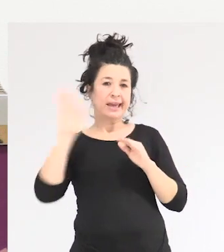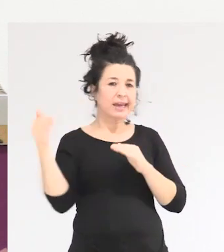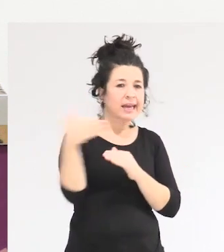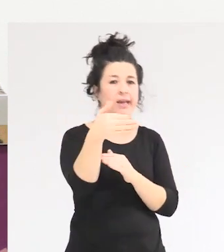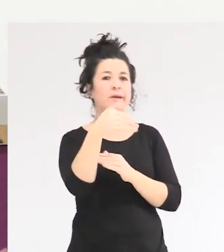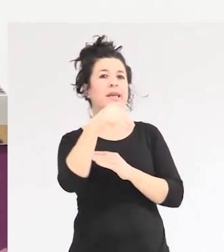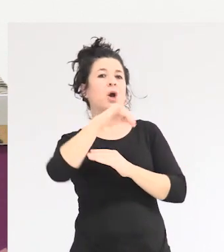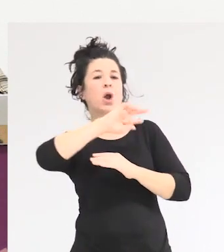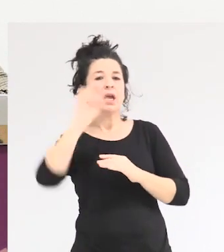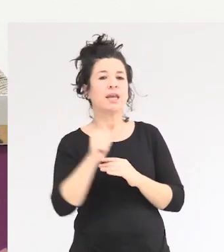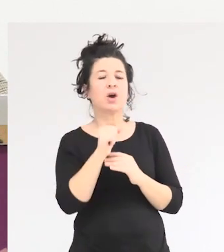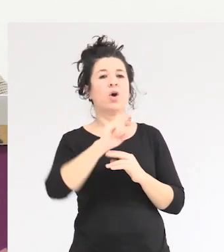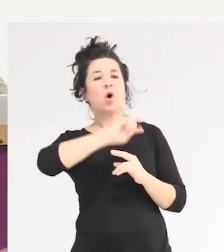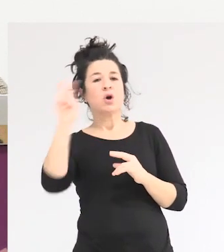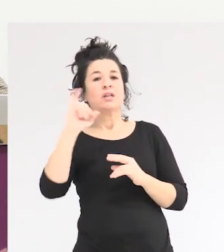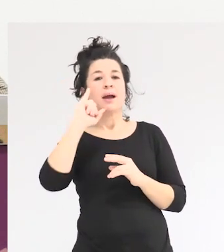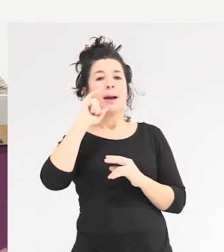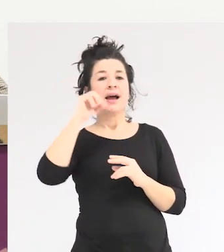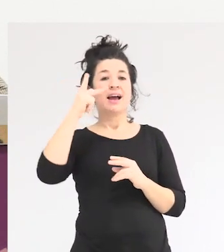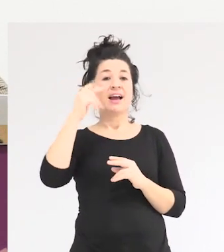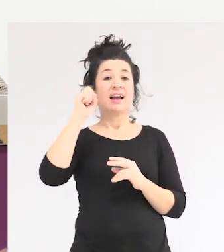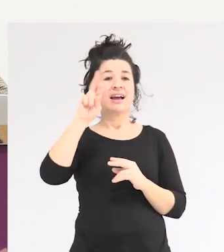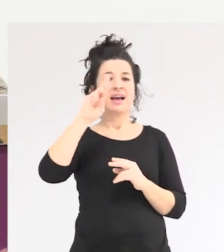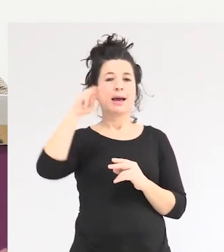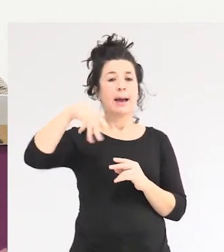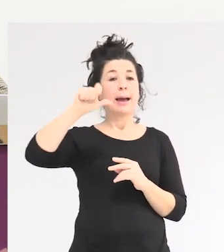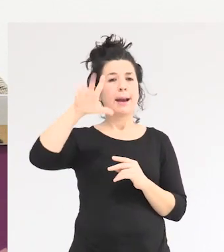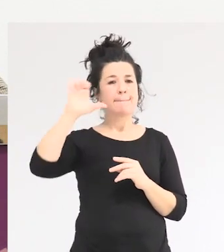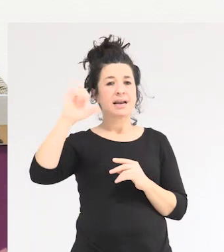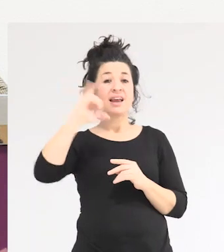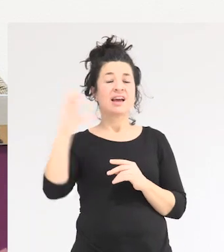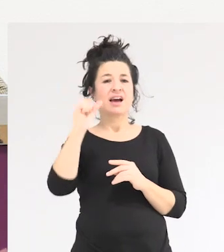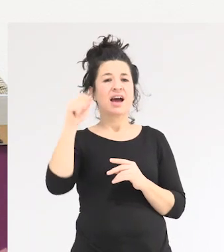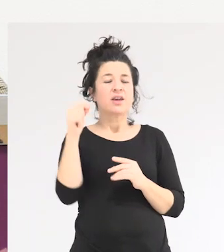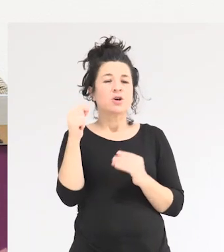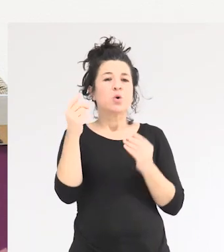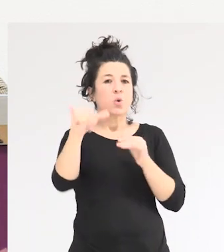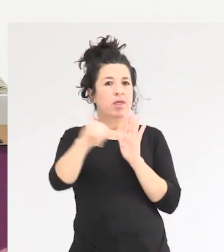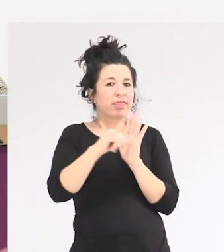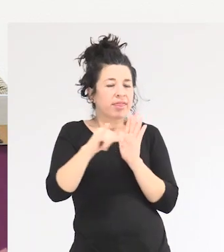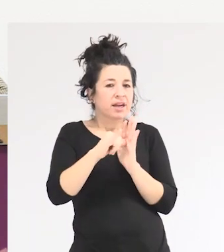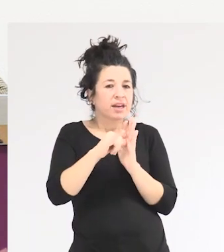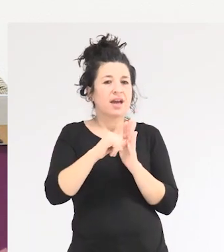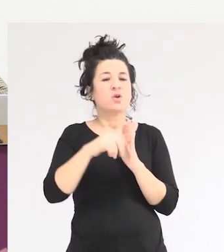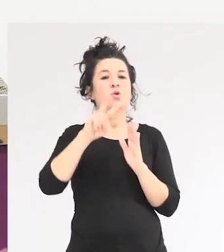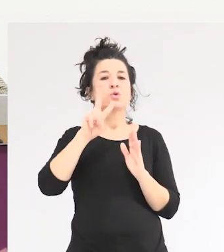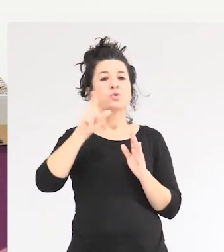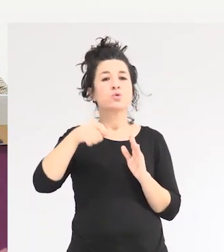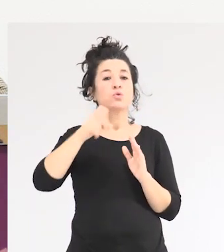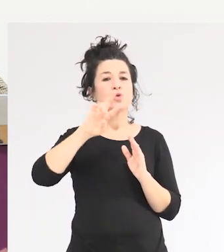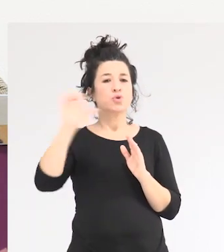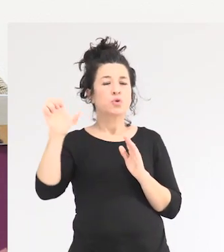Jaiorena ikusten zuen amultsua eta hurbila. Uxue Apalaozarena ikusten zuen gordina eta